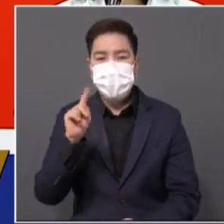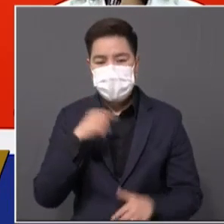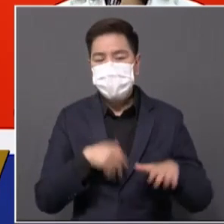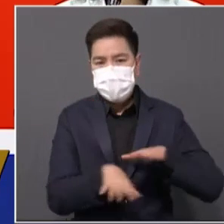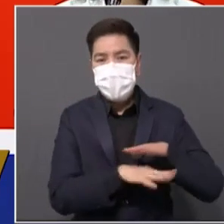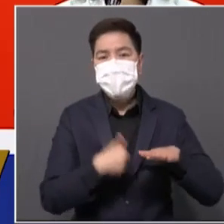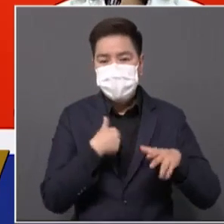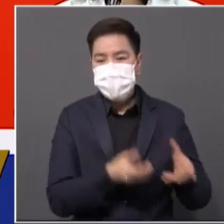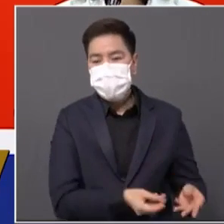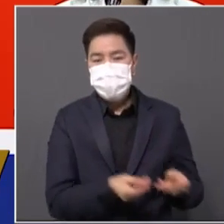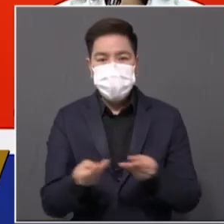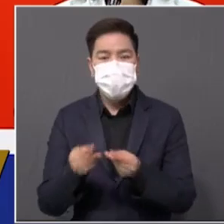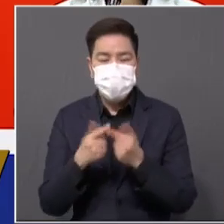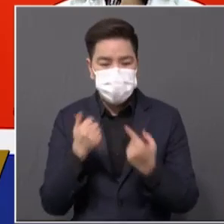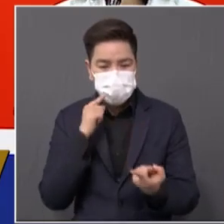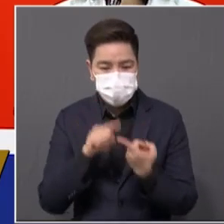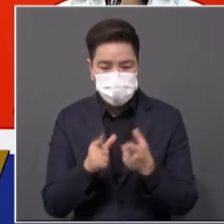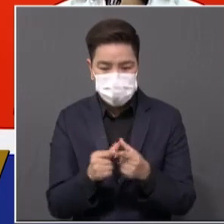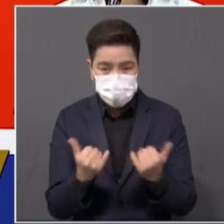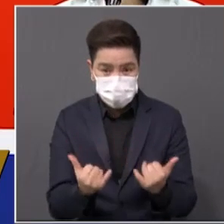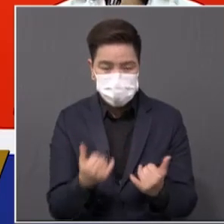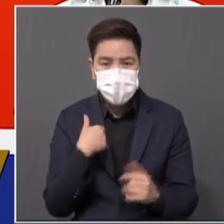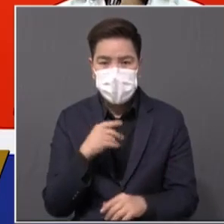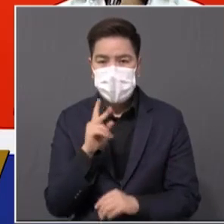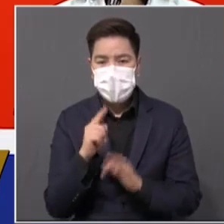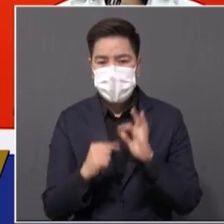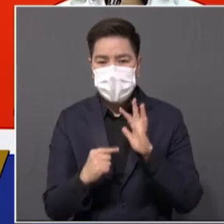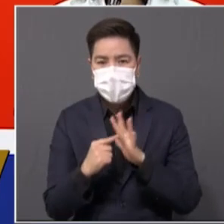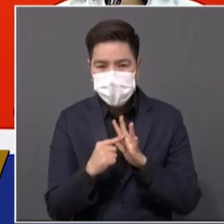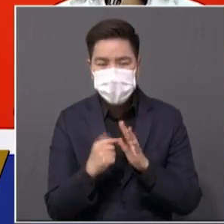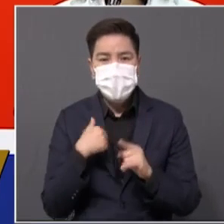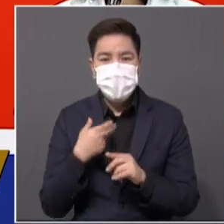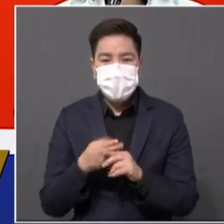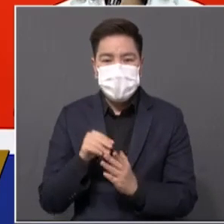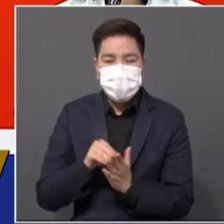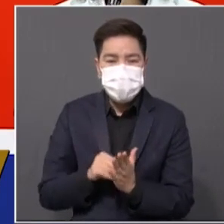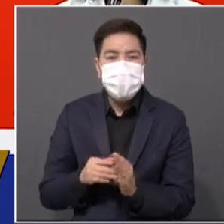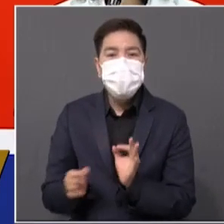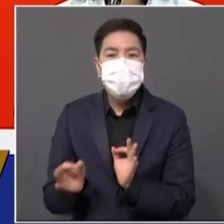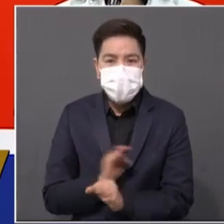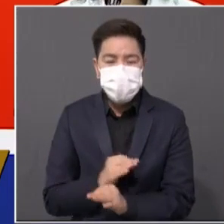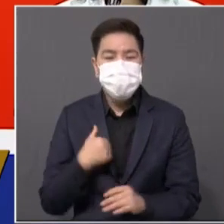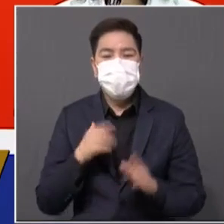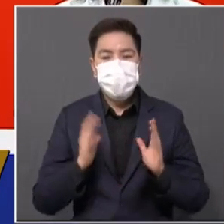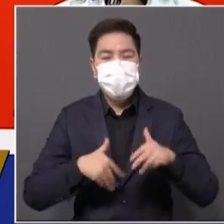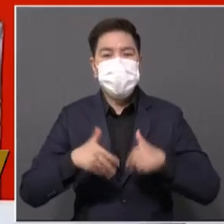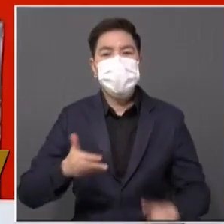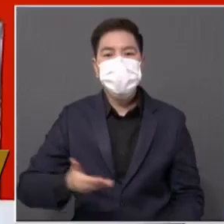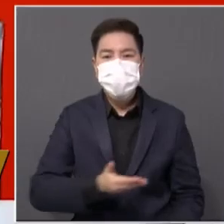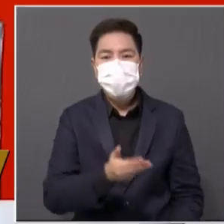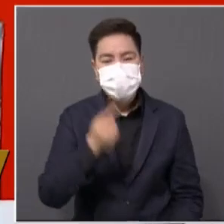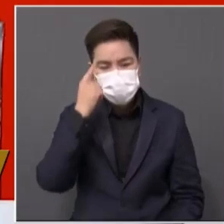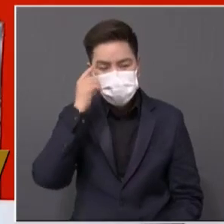ไว้ส่วนนึงนอกจากนี้เรื่องดังกล่าวเนี่ยทั้งมีการข่มขู่ทั้งมีการลงทะเบียนแทนก็ขอให้ประชาชน